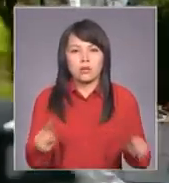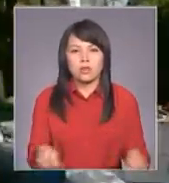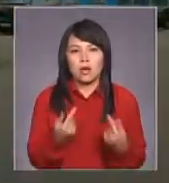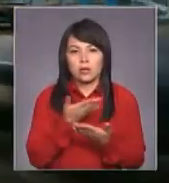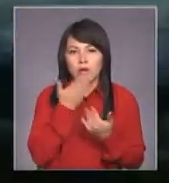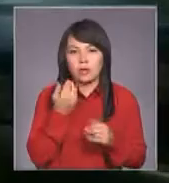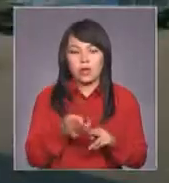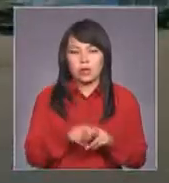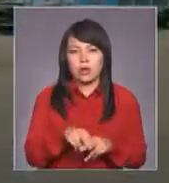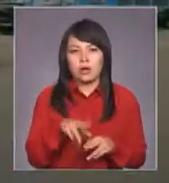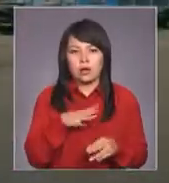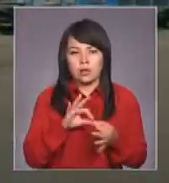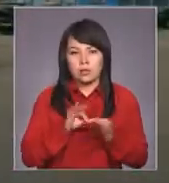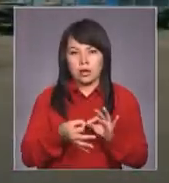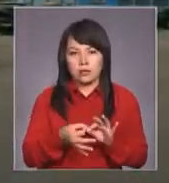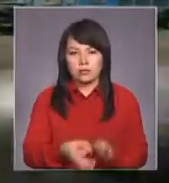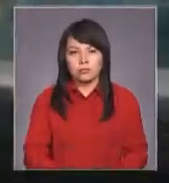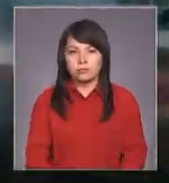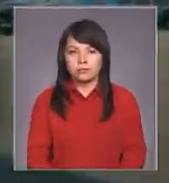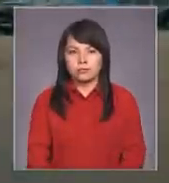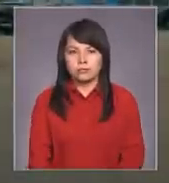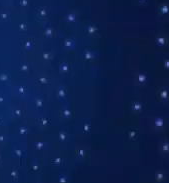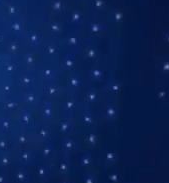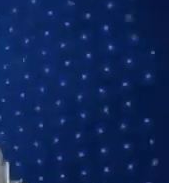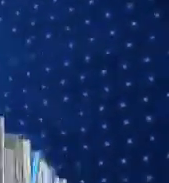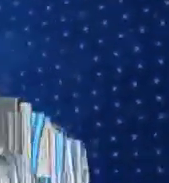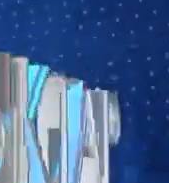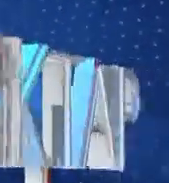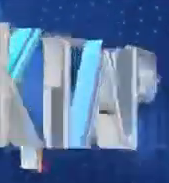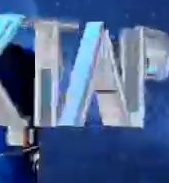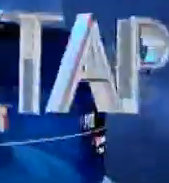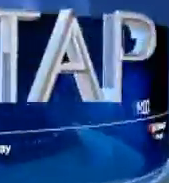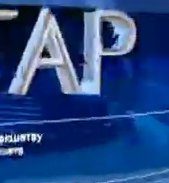Ернат Қашқынов, 24 кезет.